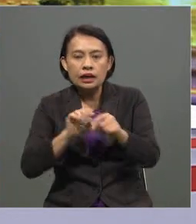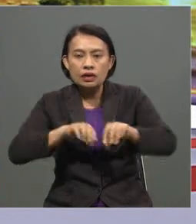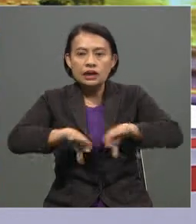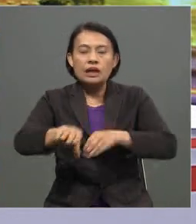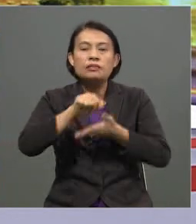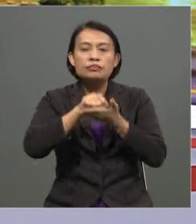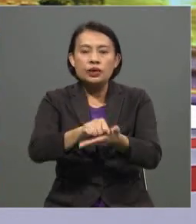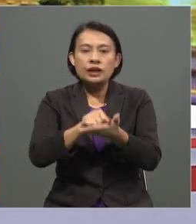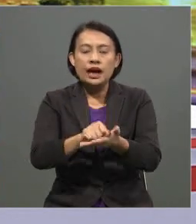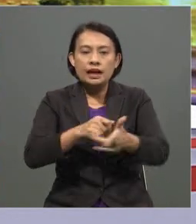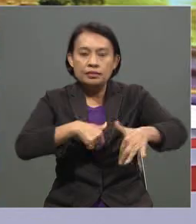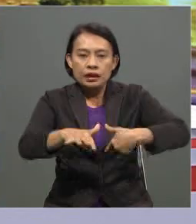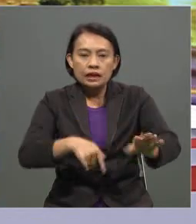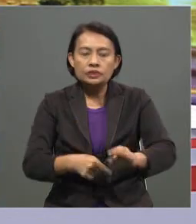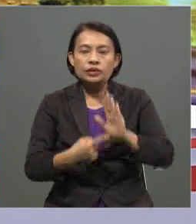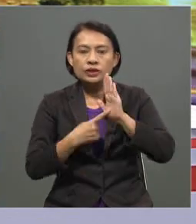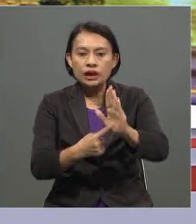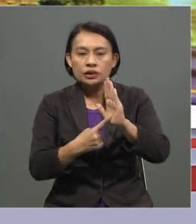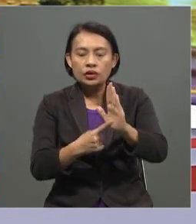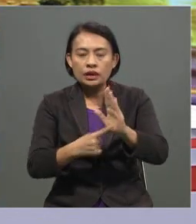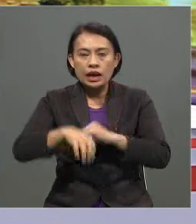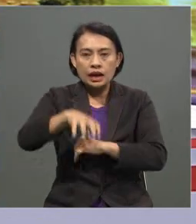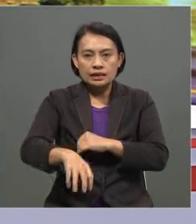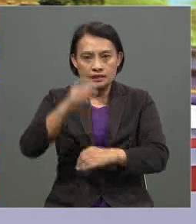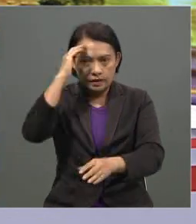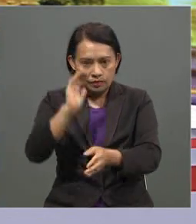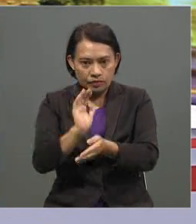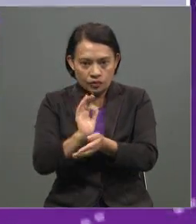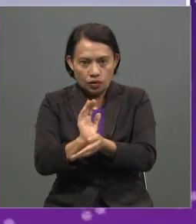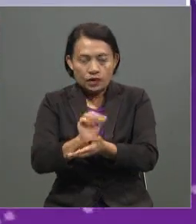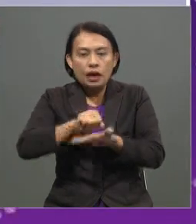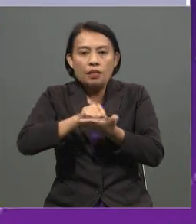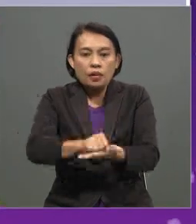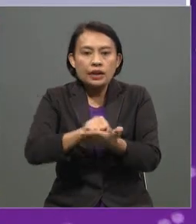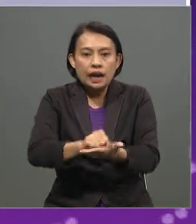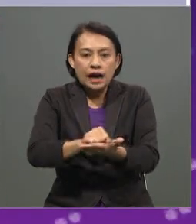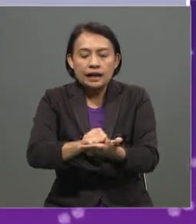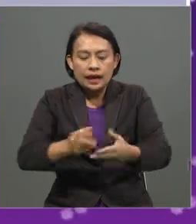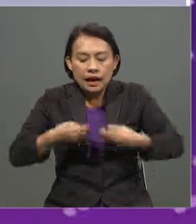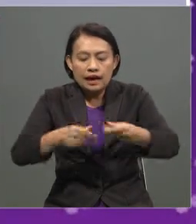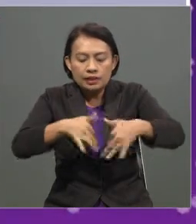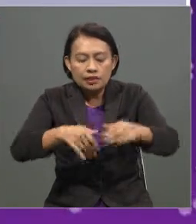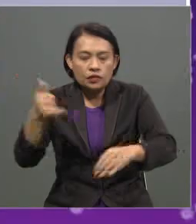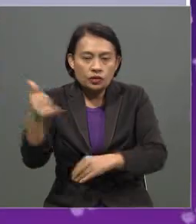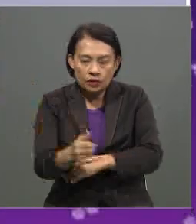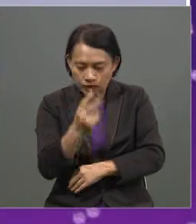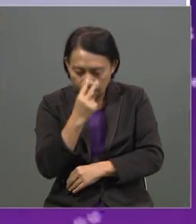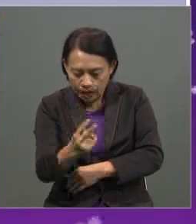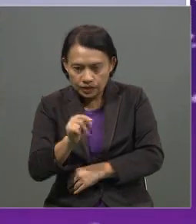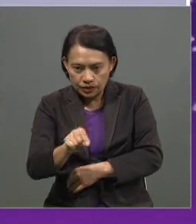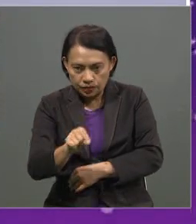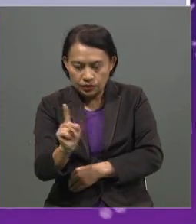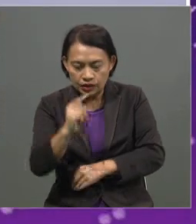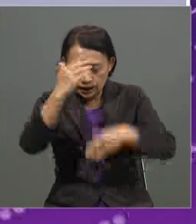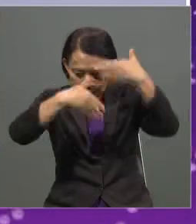ให้บริการพี่น้องประชาชนนะครับอย่างเช่นทางกองบัญชาการตำรวจนครบาลเนี่ยเขาเตรียมที่จะอำนวยความสะดวกให้กับพี่น้องประชาชนในงานพระราชพิธีนะครับ